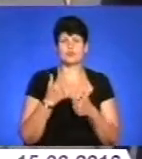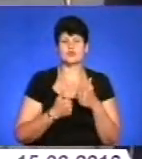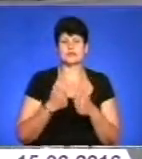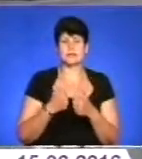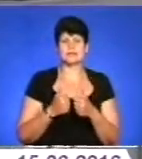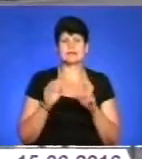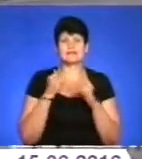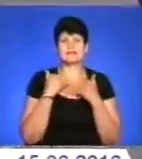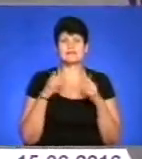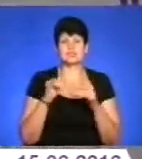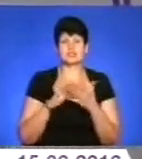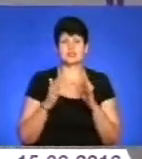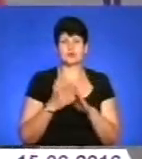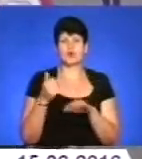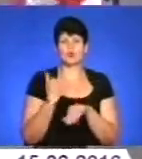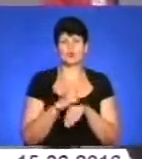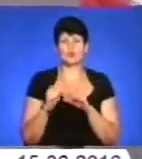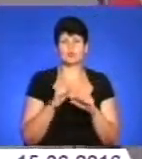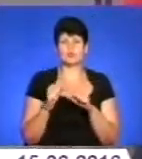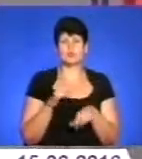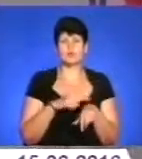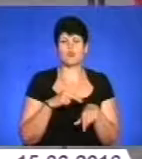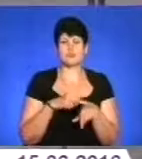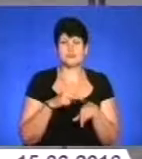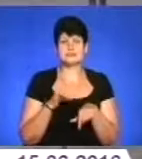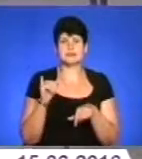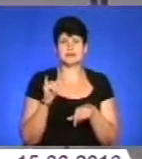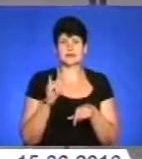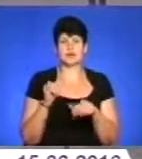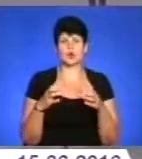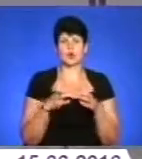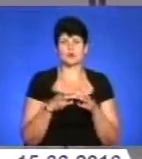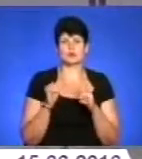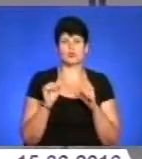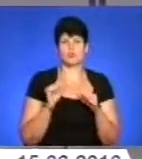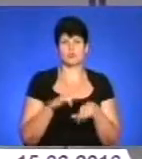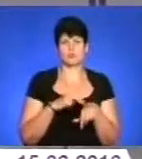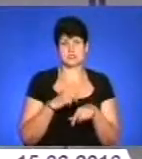надзвичайних ситуацій, головного управління поліції краю та команда управління поліції охорони.